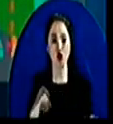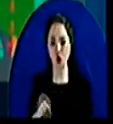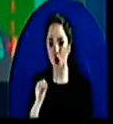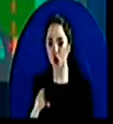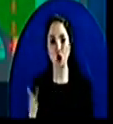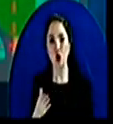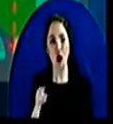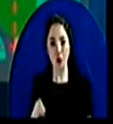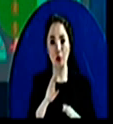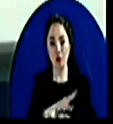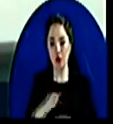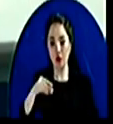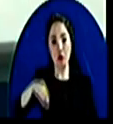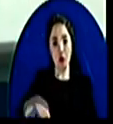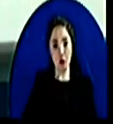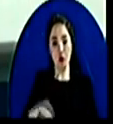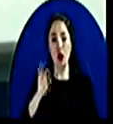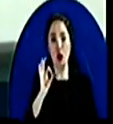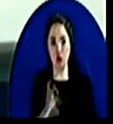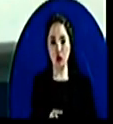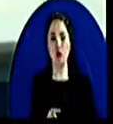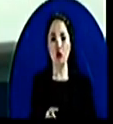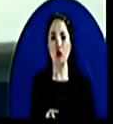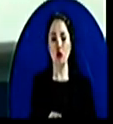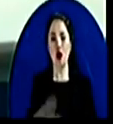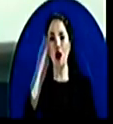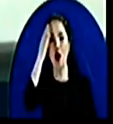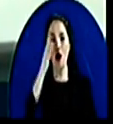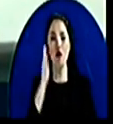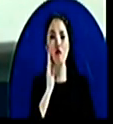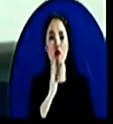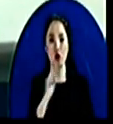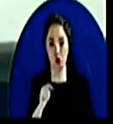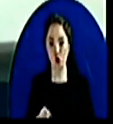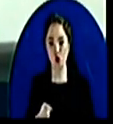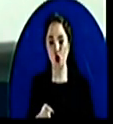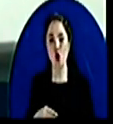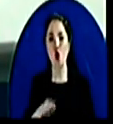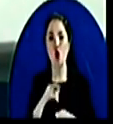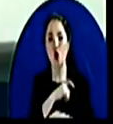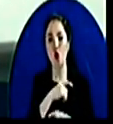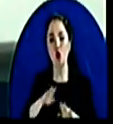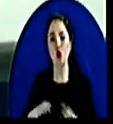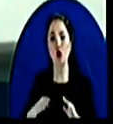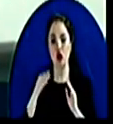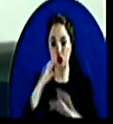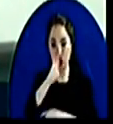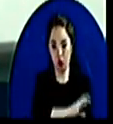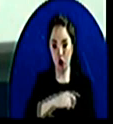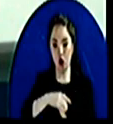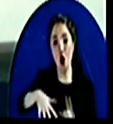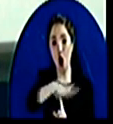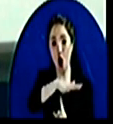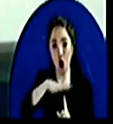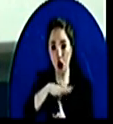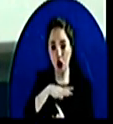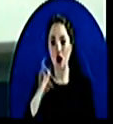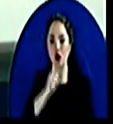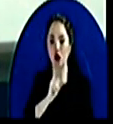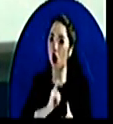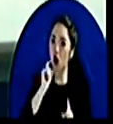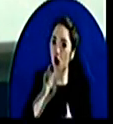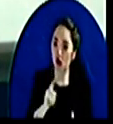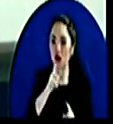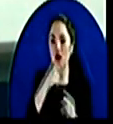үнэлгийг хүүхдүүд авсан маанаар болох теэр эцэг эхчүүд маань хүүхдийг сургуулийн орчинд хизээ очсон,